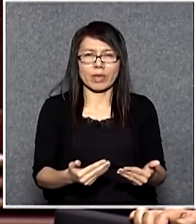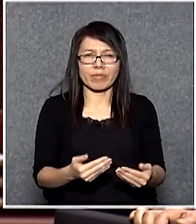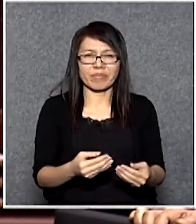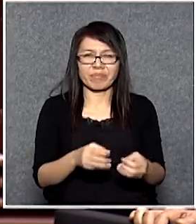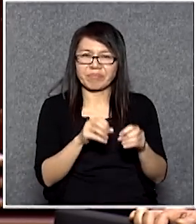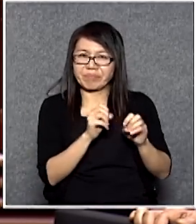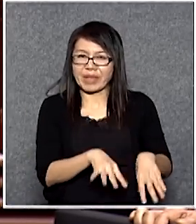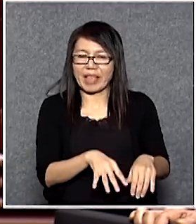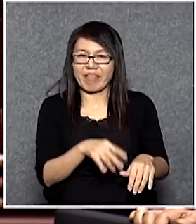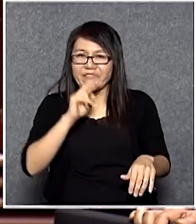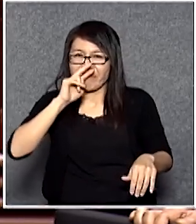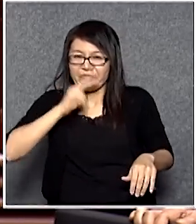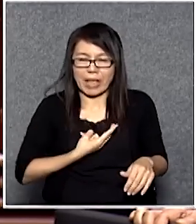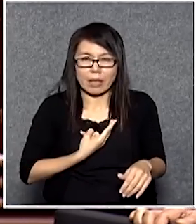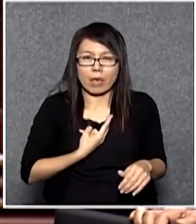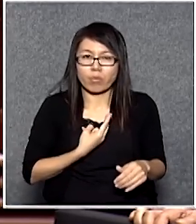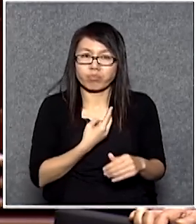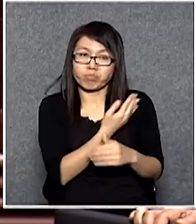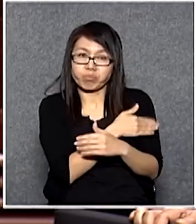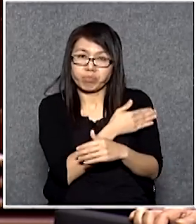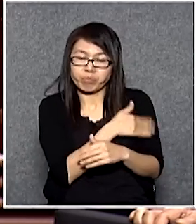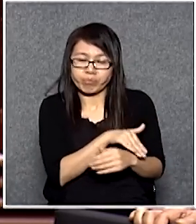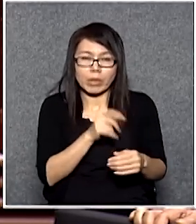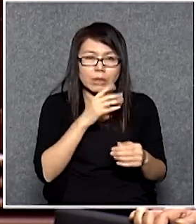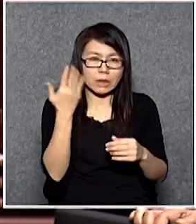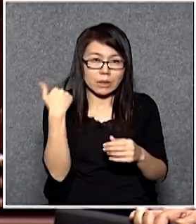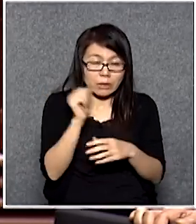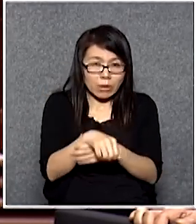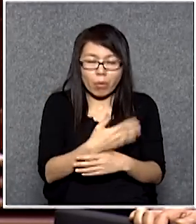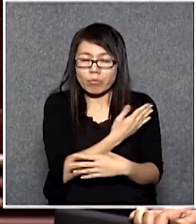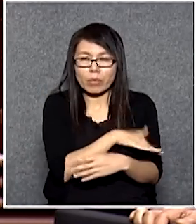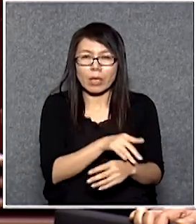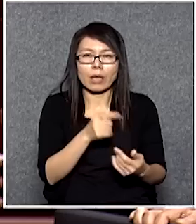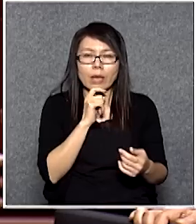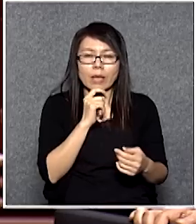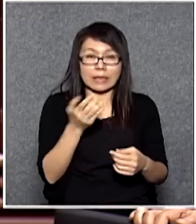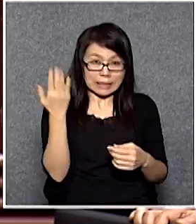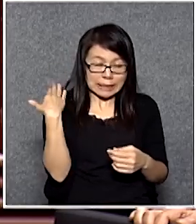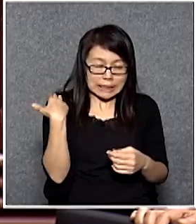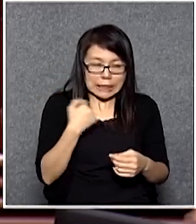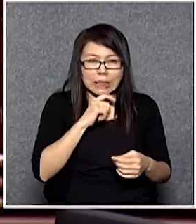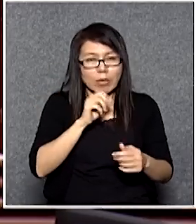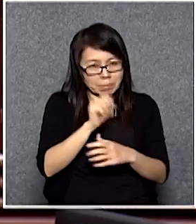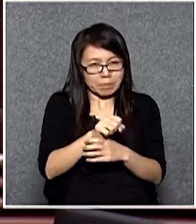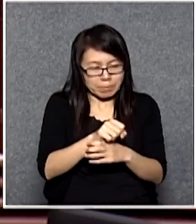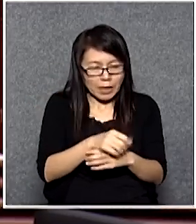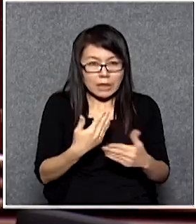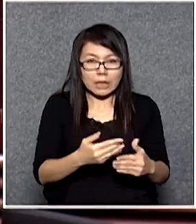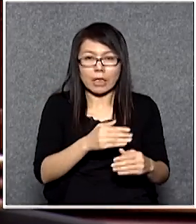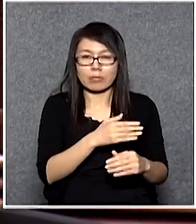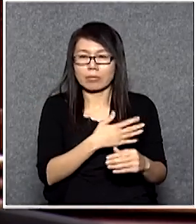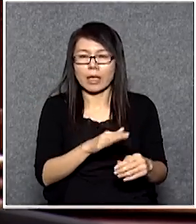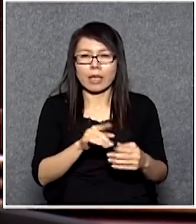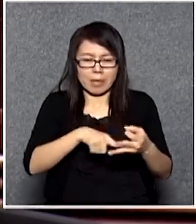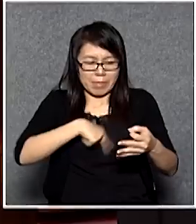義，過橋抽板，打完齋不要和尚，陳恆斌議員還可